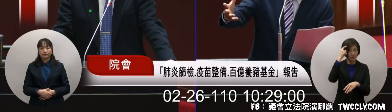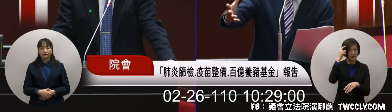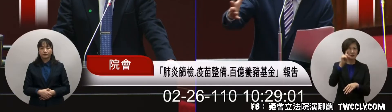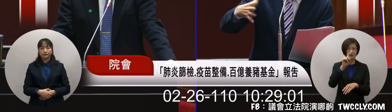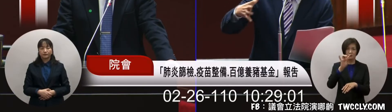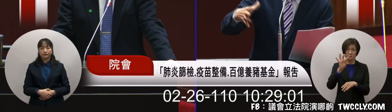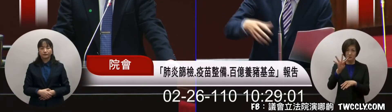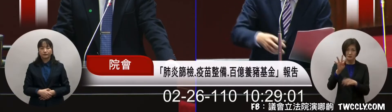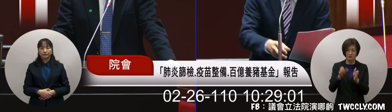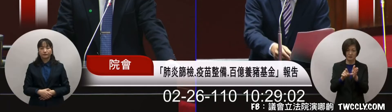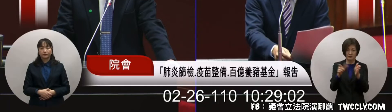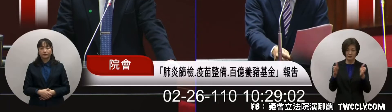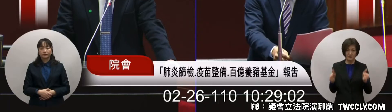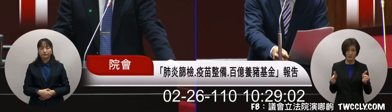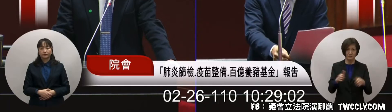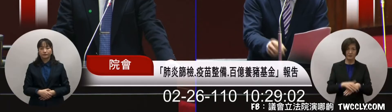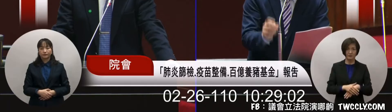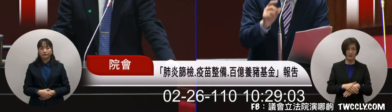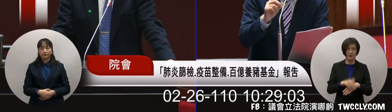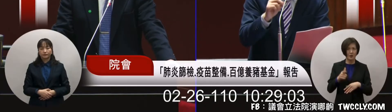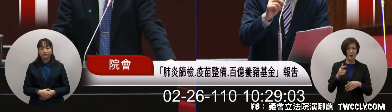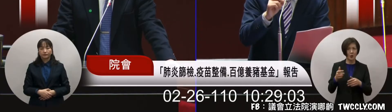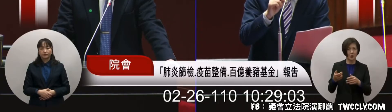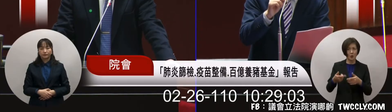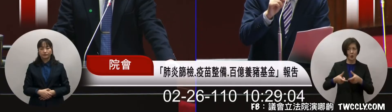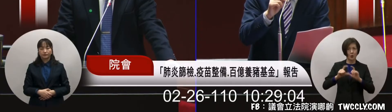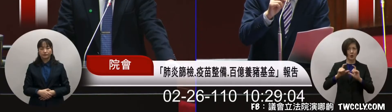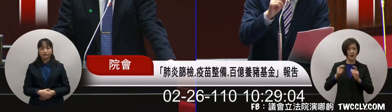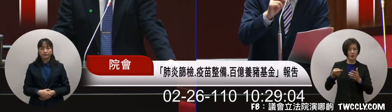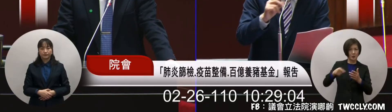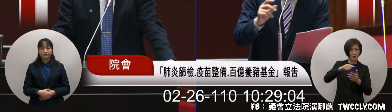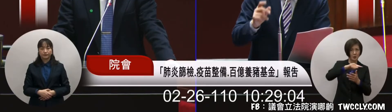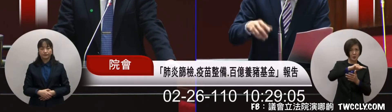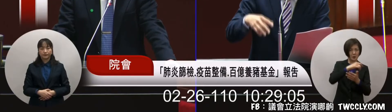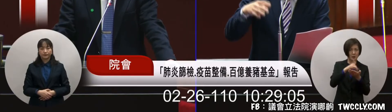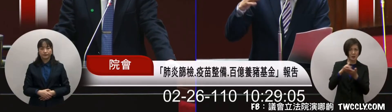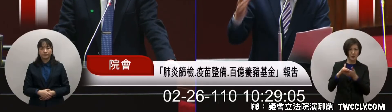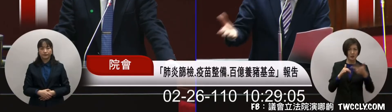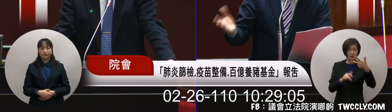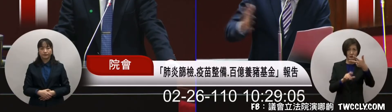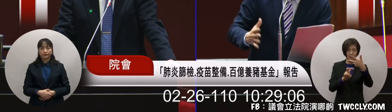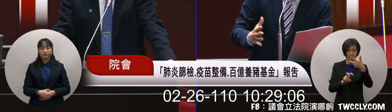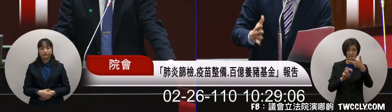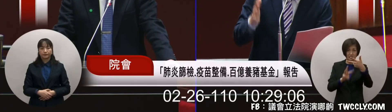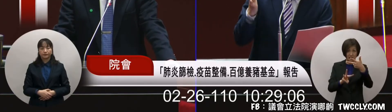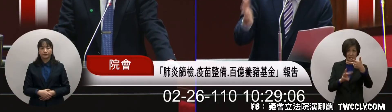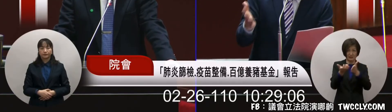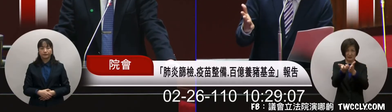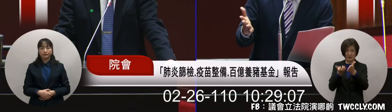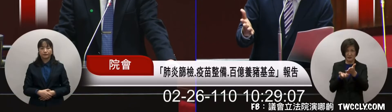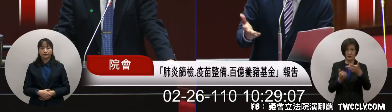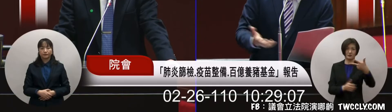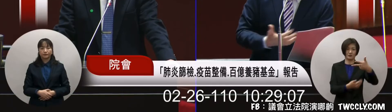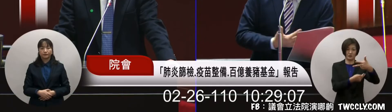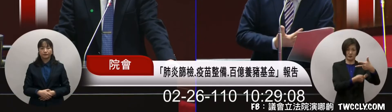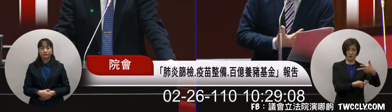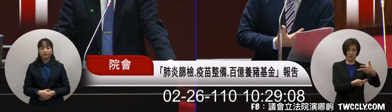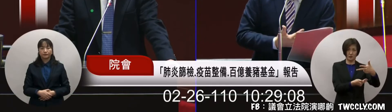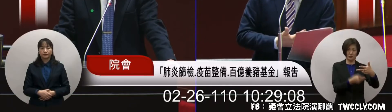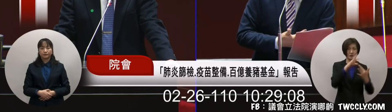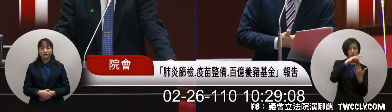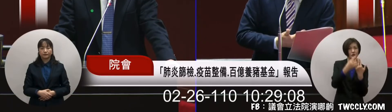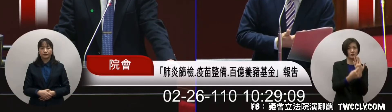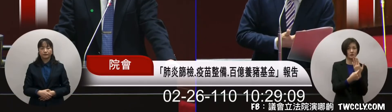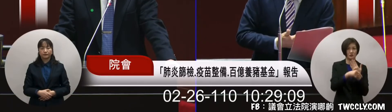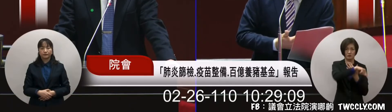一个期间，所以我要时间往回推的话，我们有没有可能在7月23号登场前，在7月9号前，我们的选手